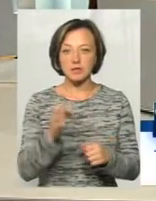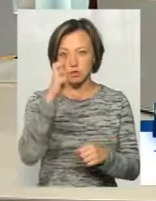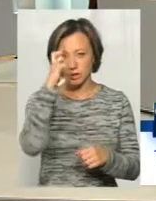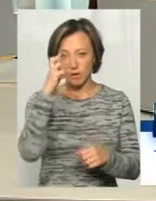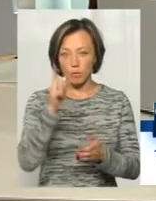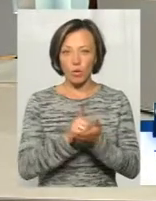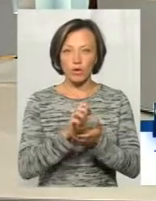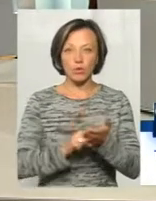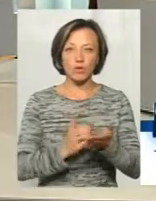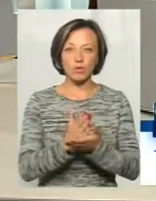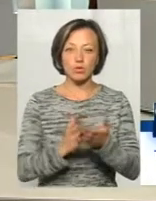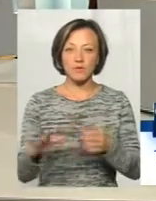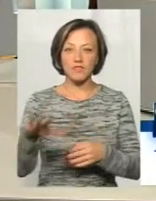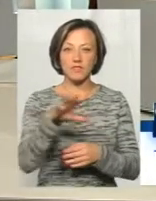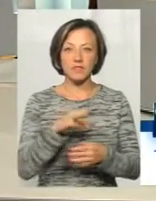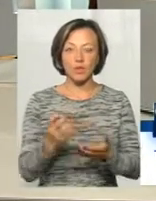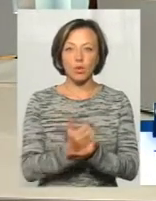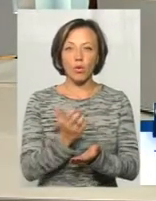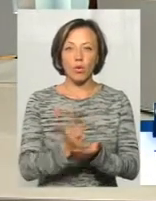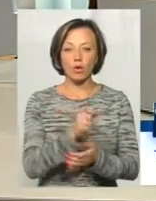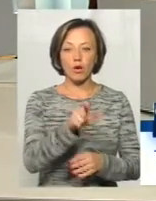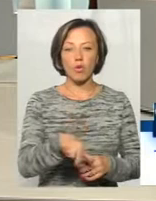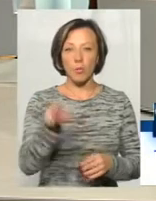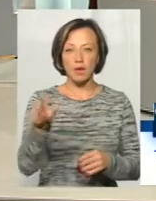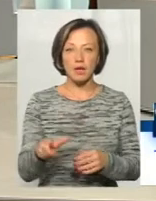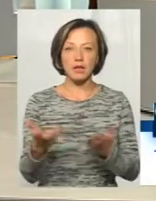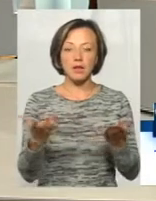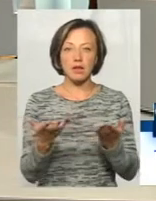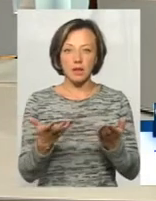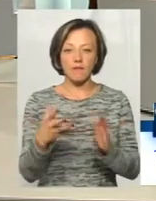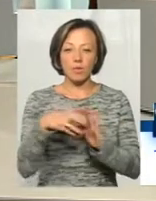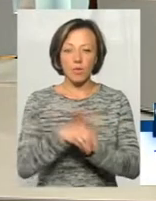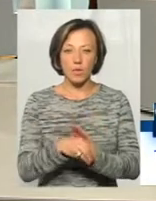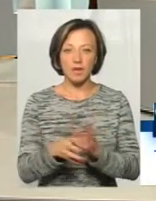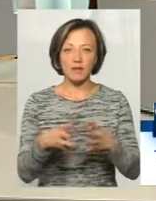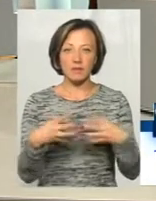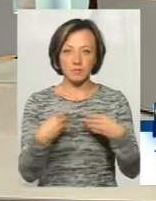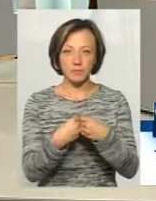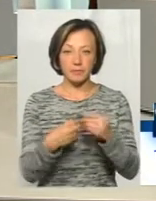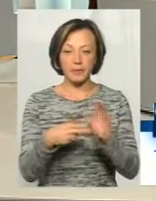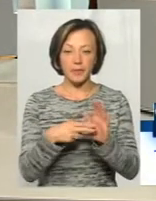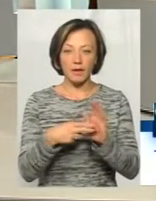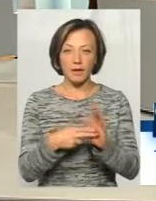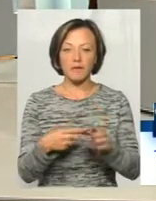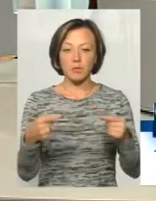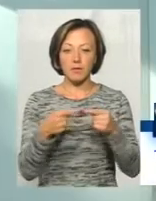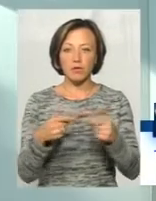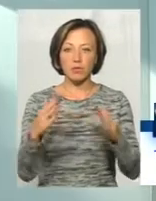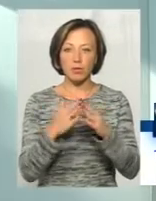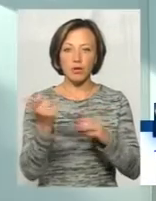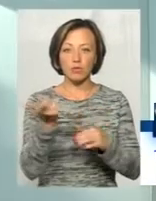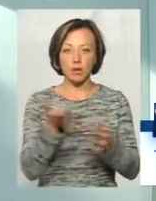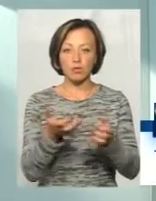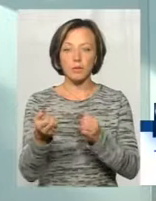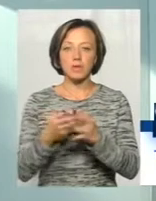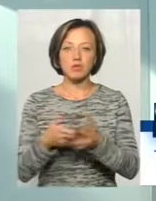фіскальної служби всі доходи, які є у громадян, які входять в склад сім'ї, відповідно, в домогосподарство, яке буде